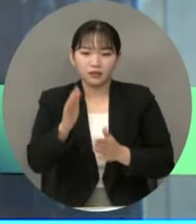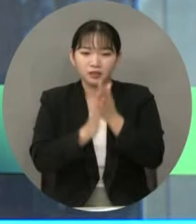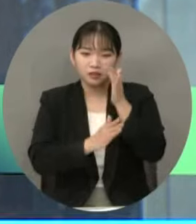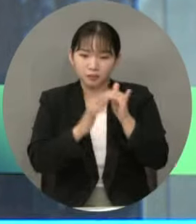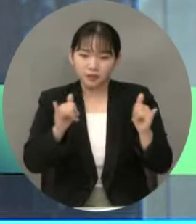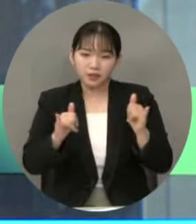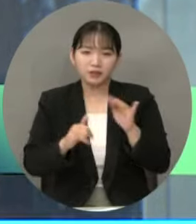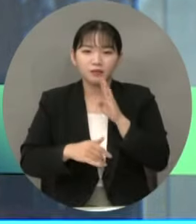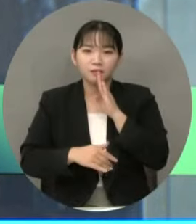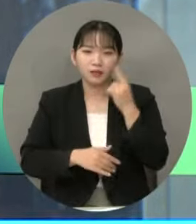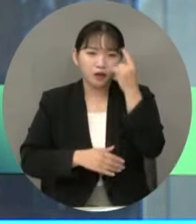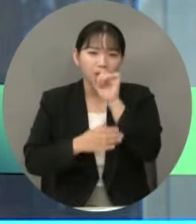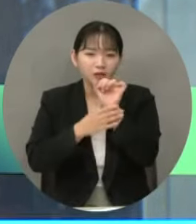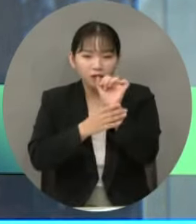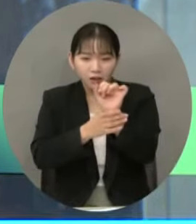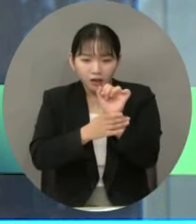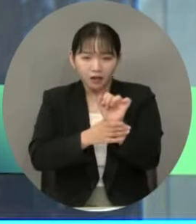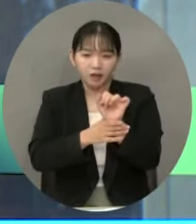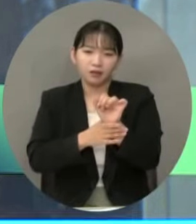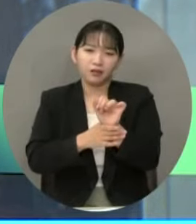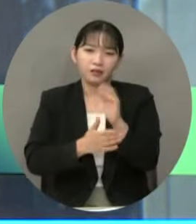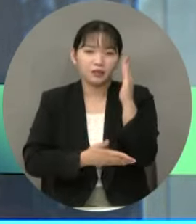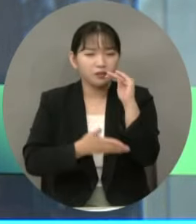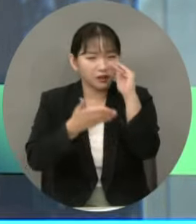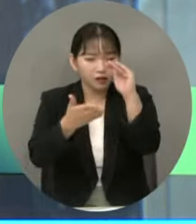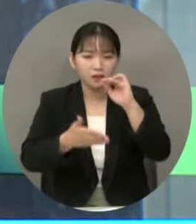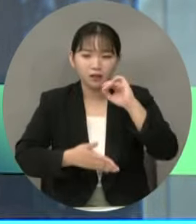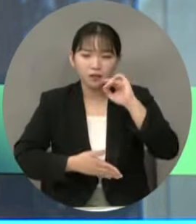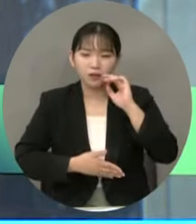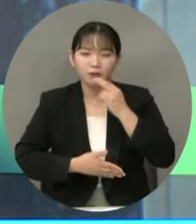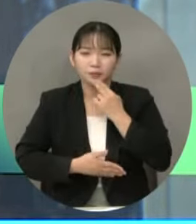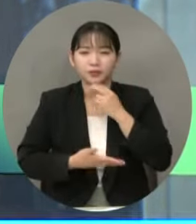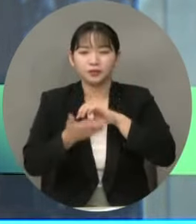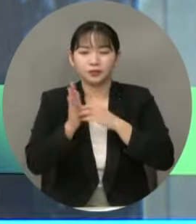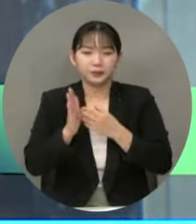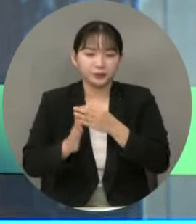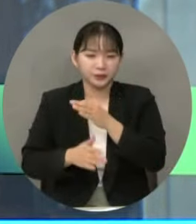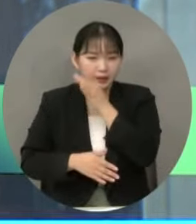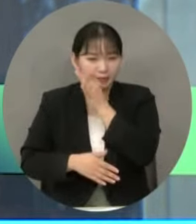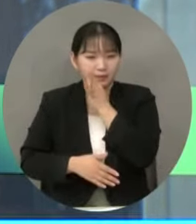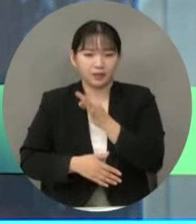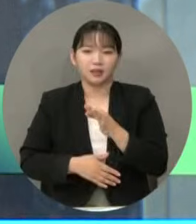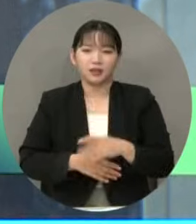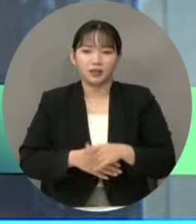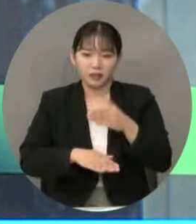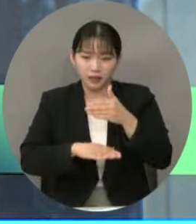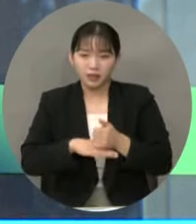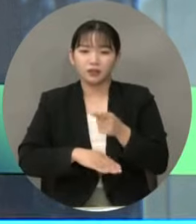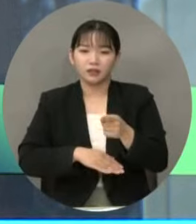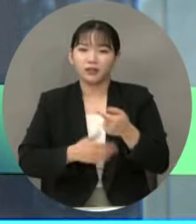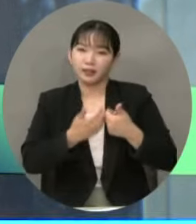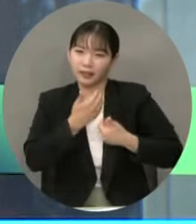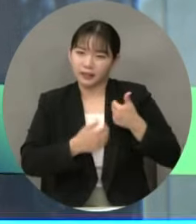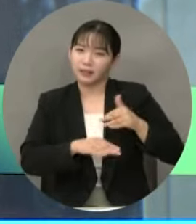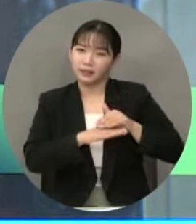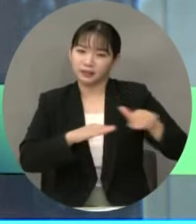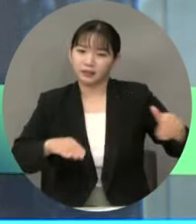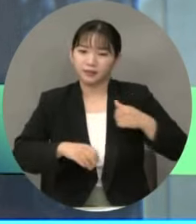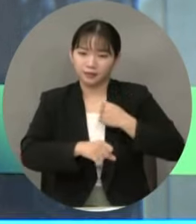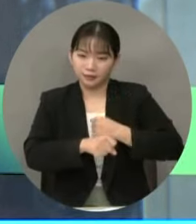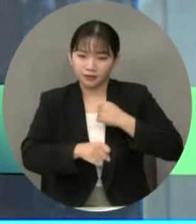시민분들께 정말 낯을 들고 드릴 말씀이 없을 정도로 어떻게 해서든지 이거는